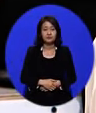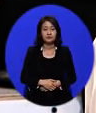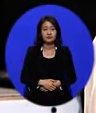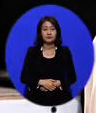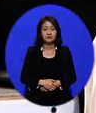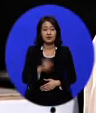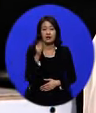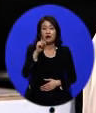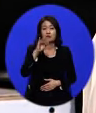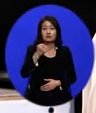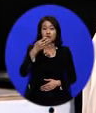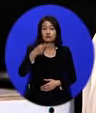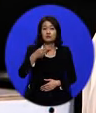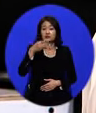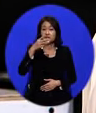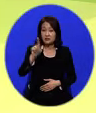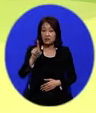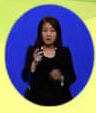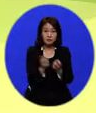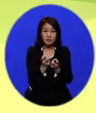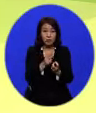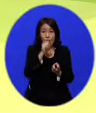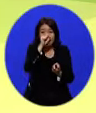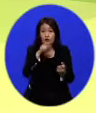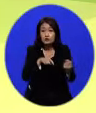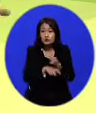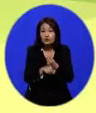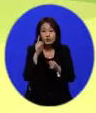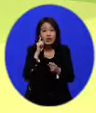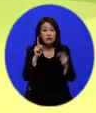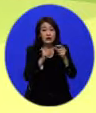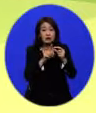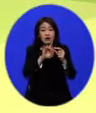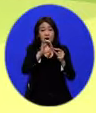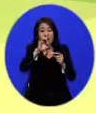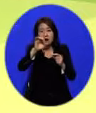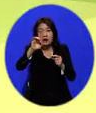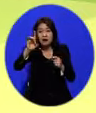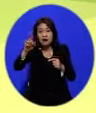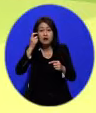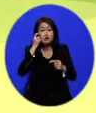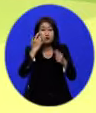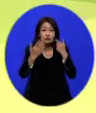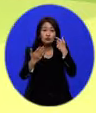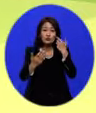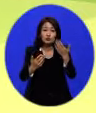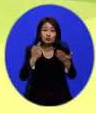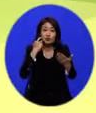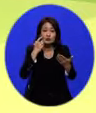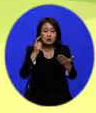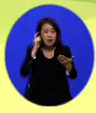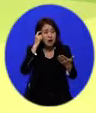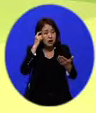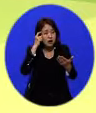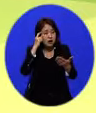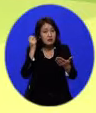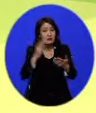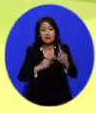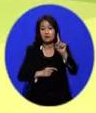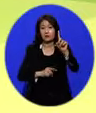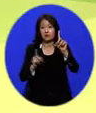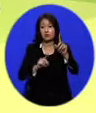자, 이 하브르타 방법이 왜 좋냐면요. 이렇게 단어 하나도 놓치지 않고 질문으로 생각으로 들어가는 거예요. 다시